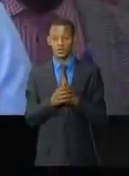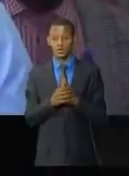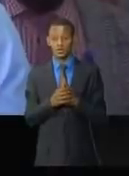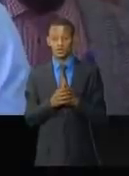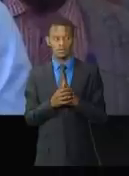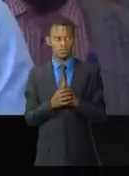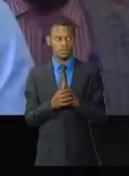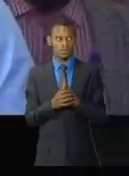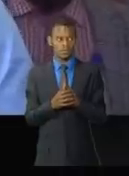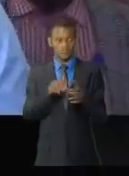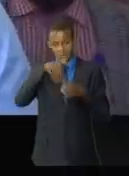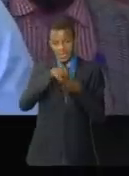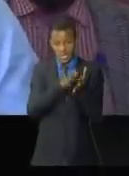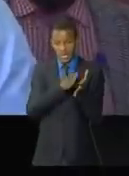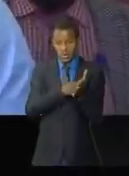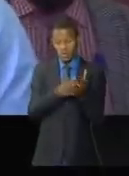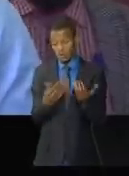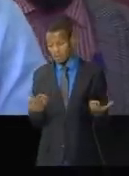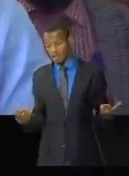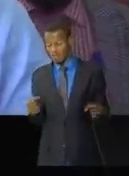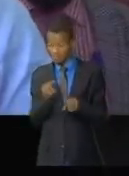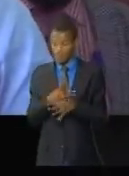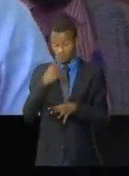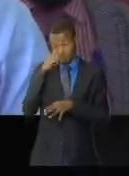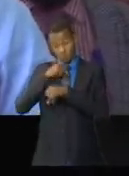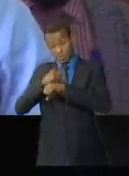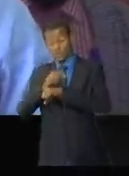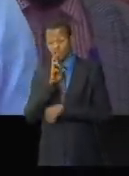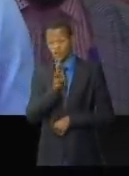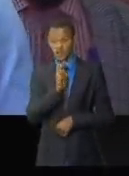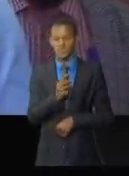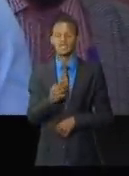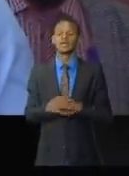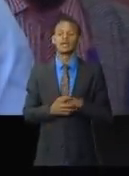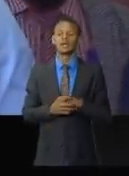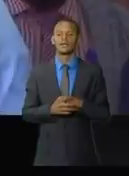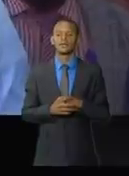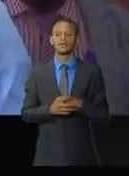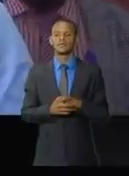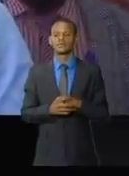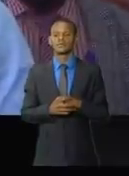est absolument nécessaire que tous les paramètres,